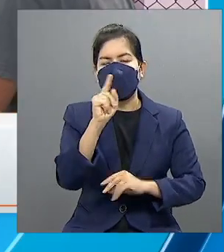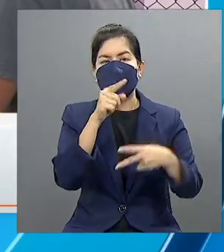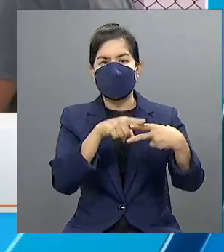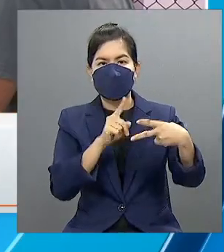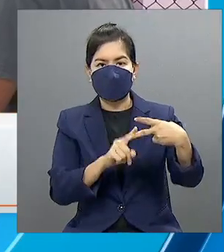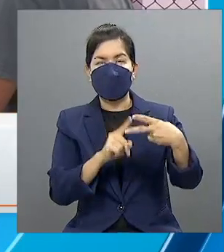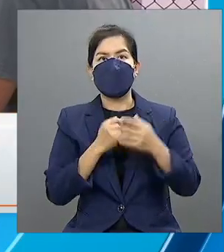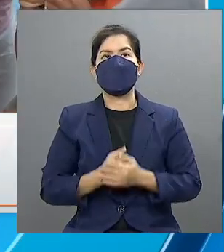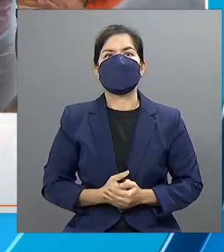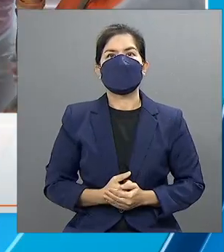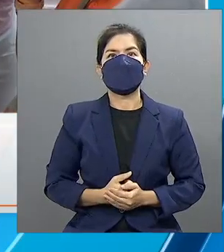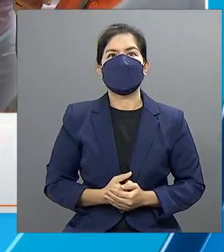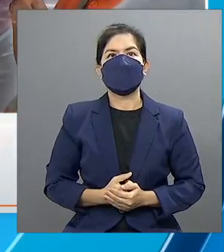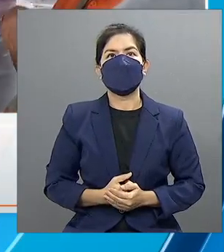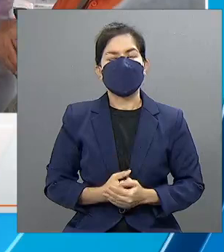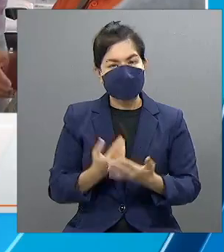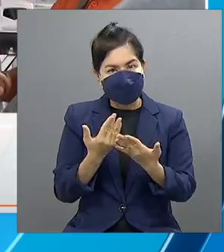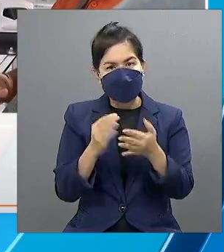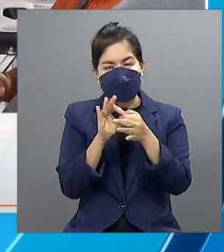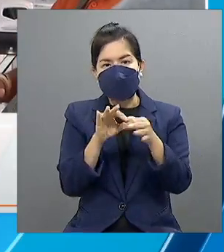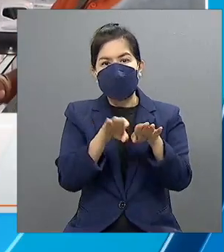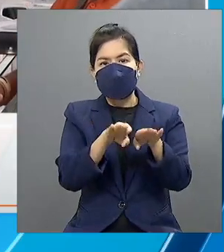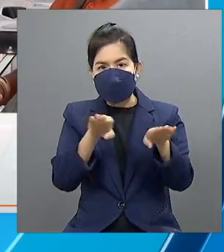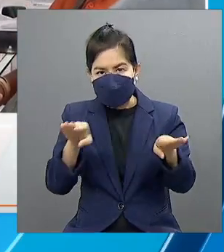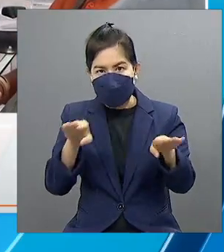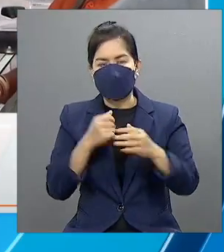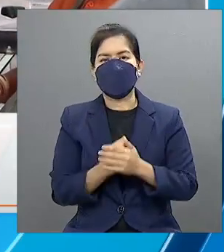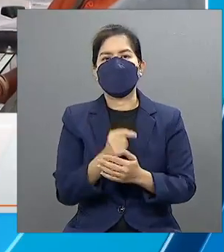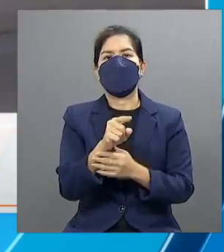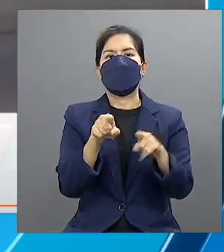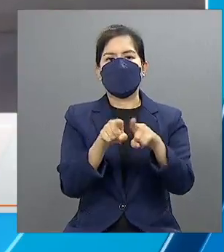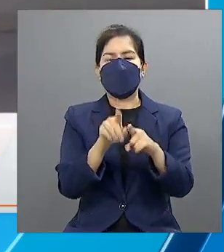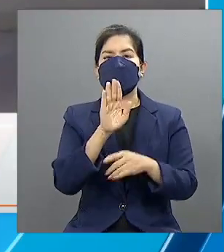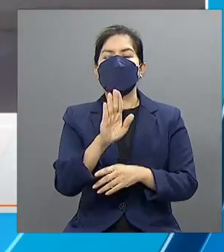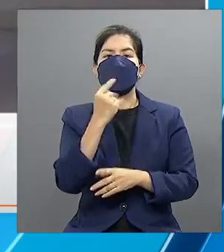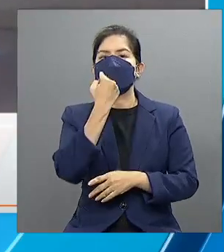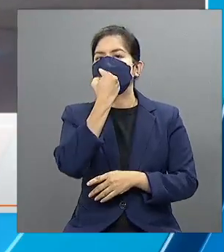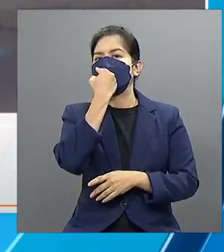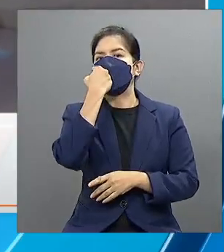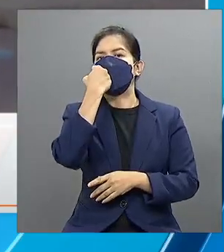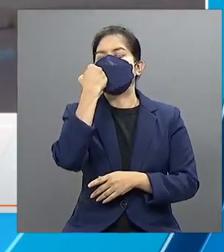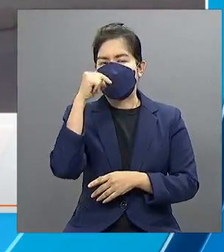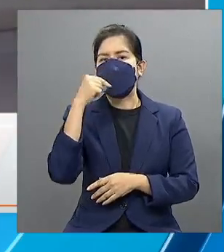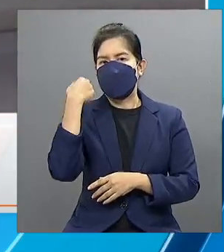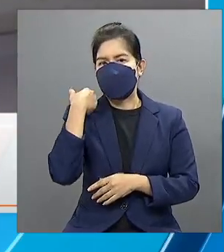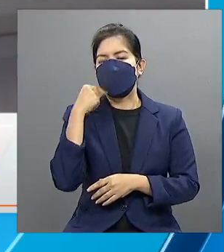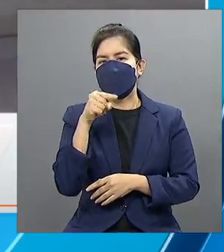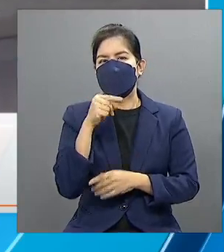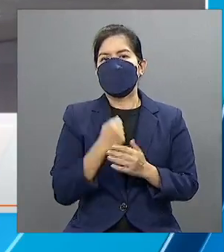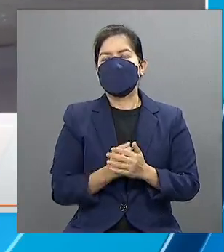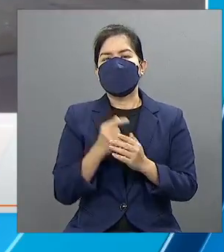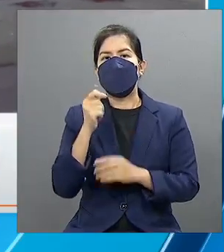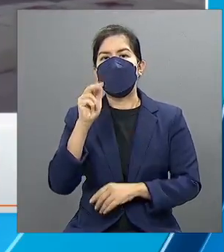งๆแล้วมาตรฐานก็คือการแยงเข้าไปโพรงหนังจมูกใช่ไหมครับที่เราตรวจใน RT-PCR ต ั ว ATK ก็เหมือ